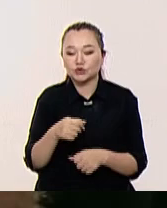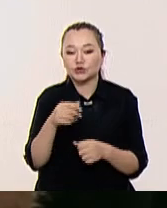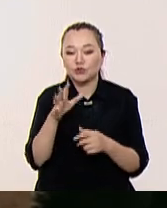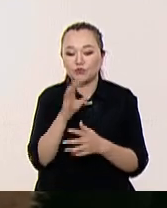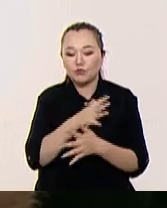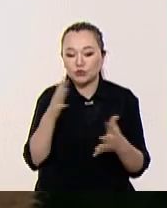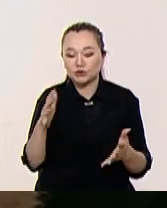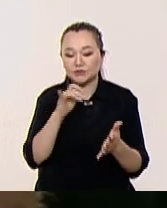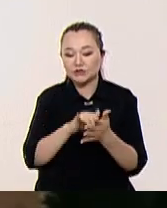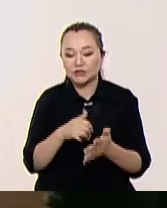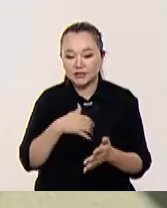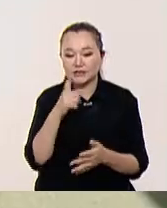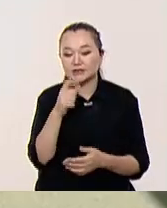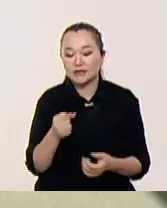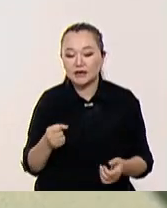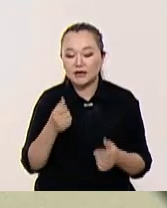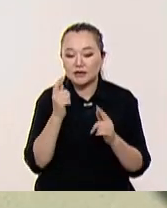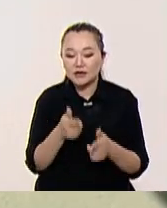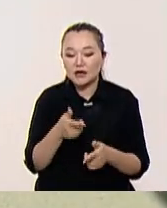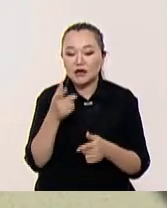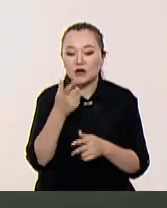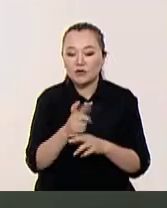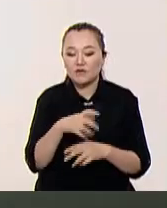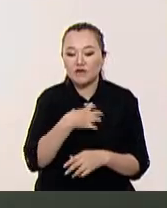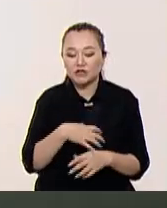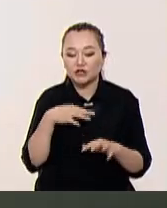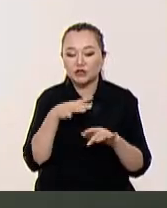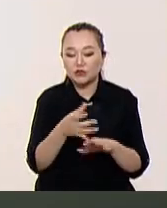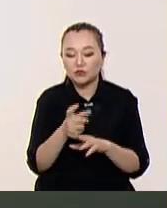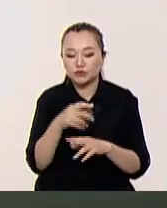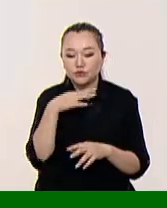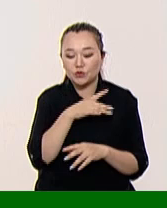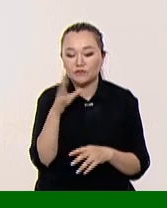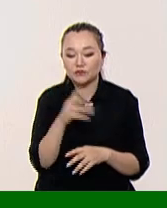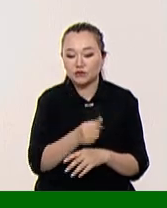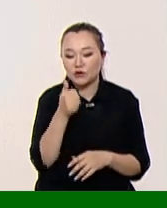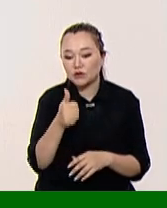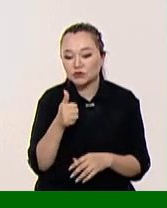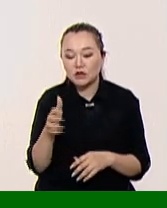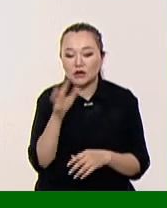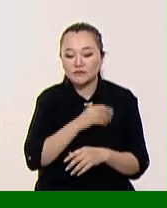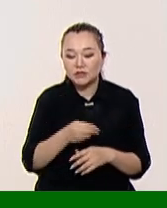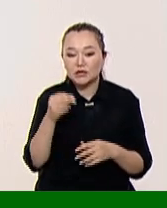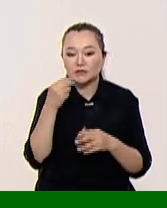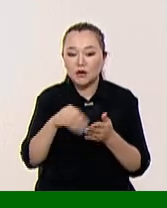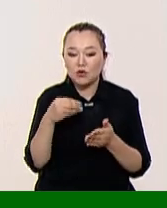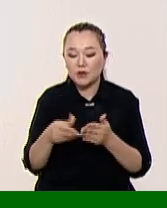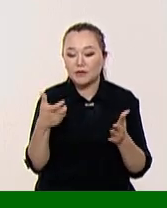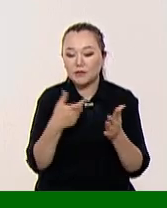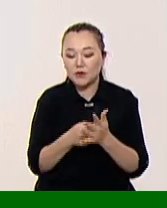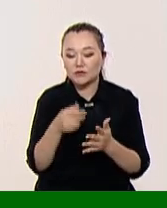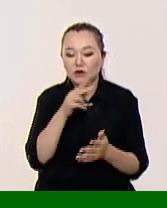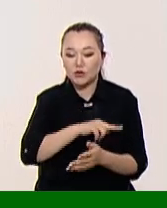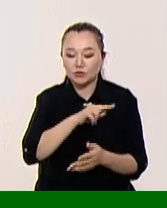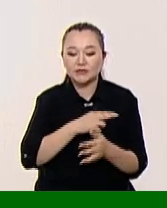больше предложений. Я за. Это очень важное дело. Очень удобно, все хорошо. Да. На данный момент сервис покупки электронных билетов